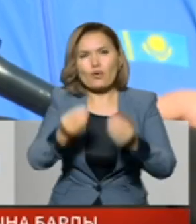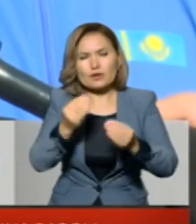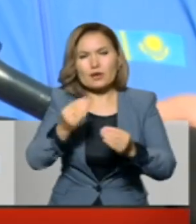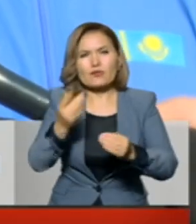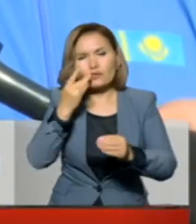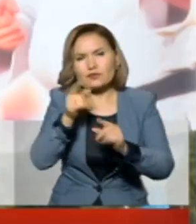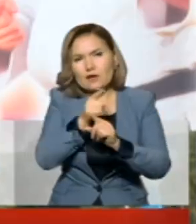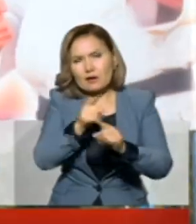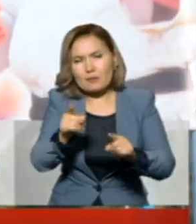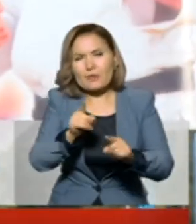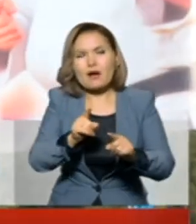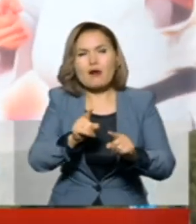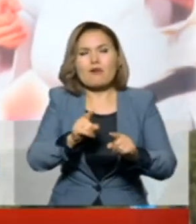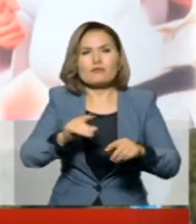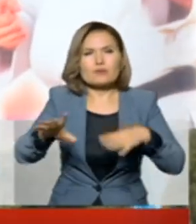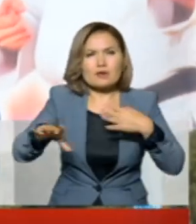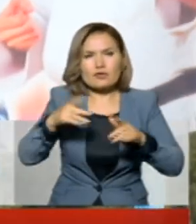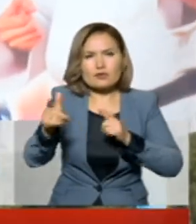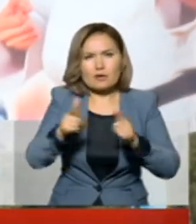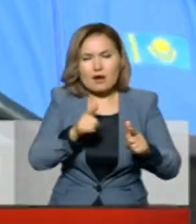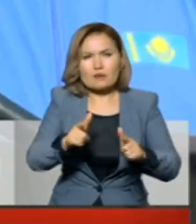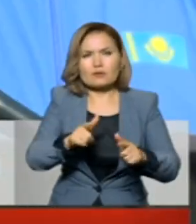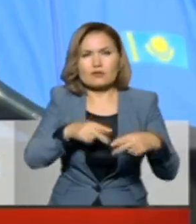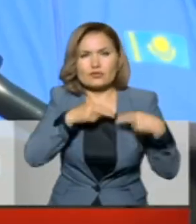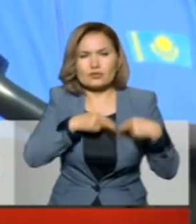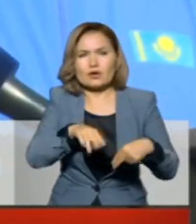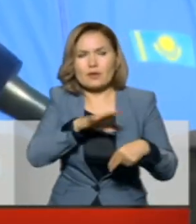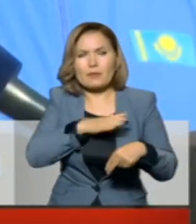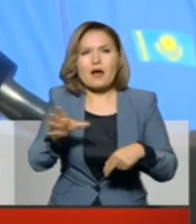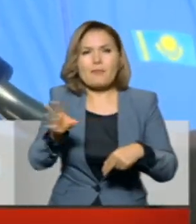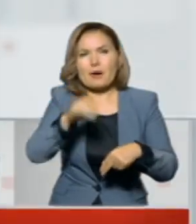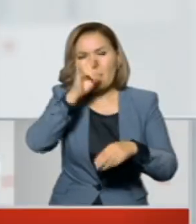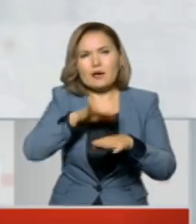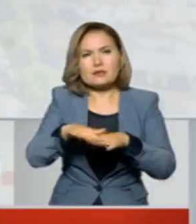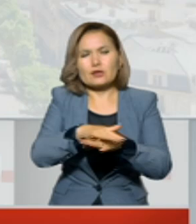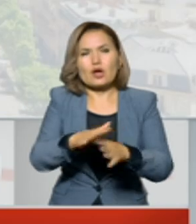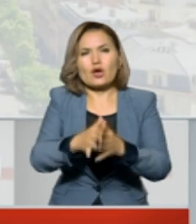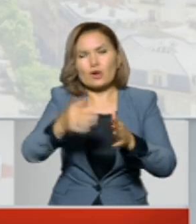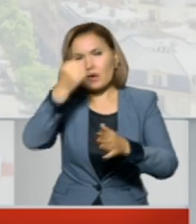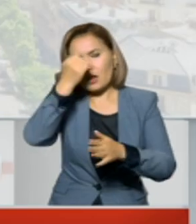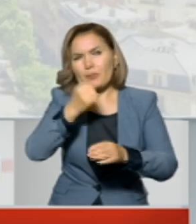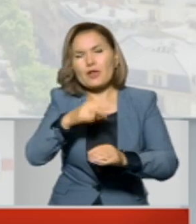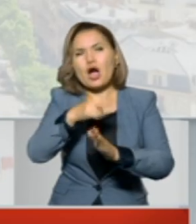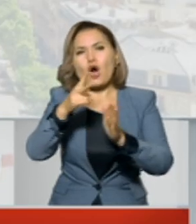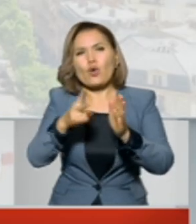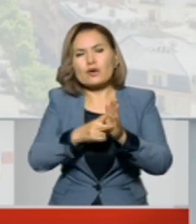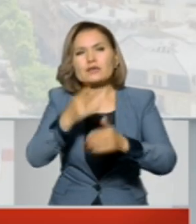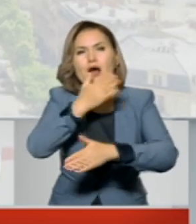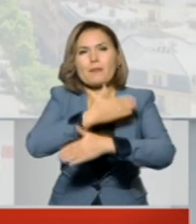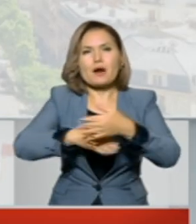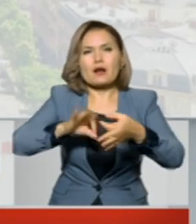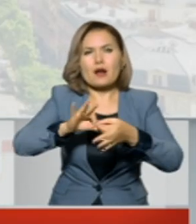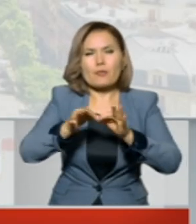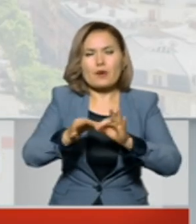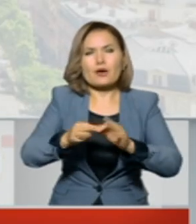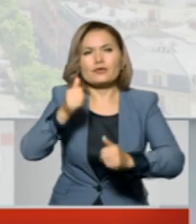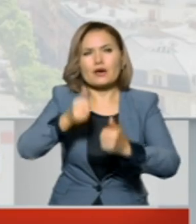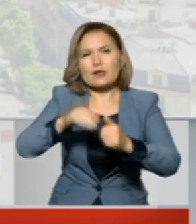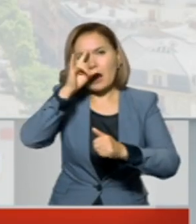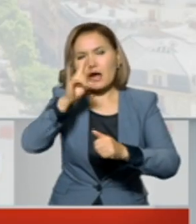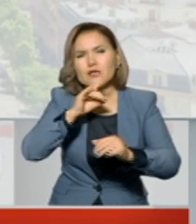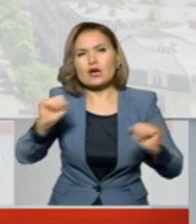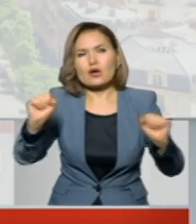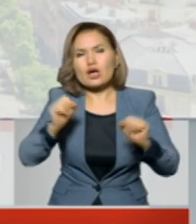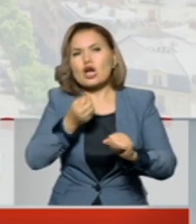циклы басталғаннан бастап дайындалып келатырмыз. Баршаңызға рахмет. 17-ші жазғы паралимпиада ойындарында қазақстандық